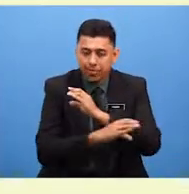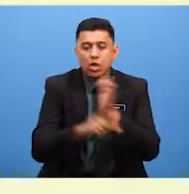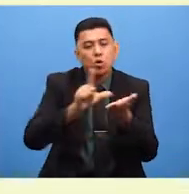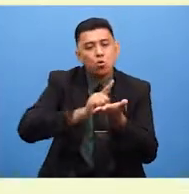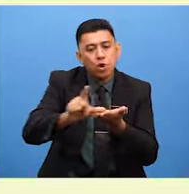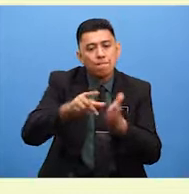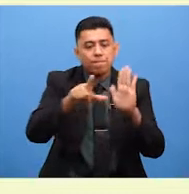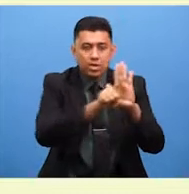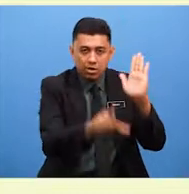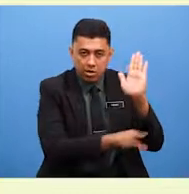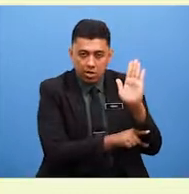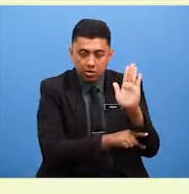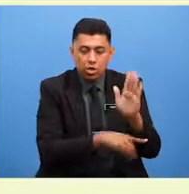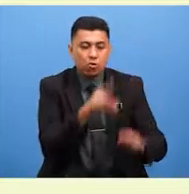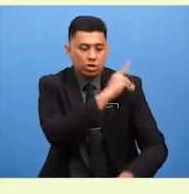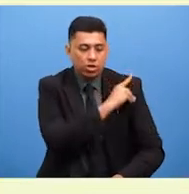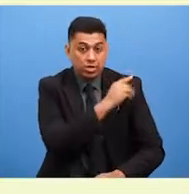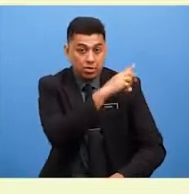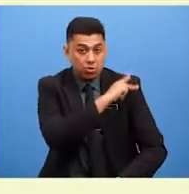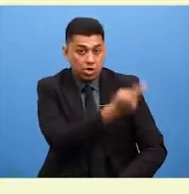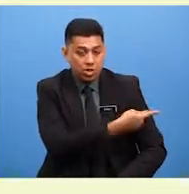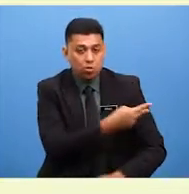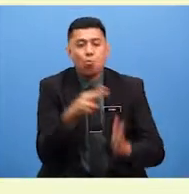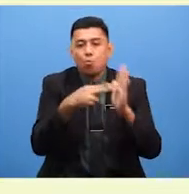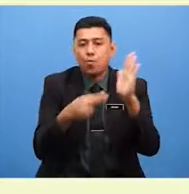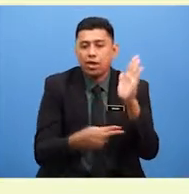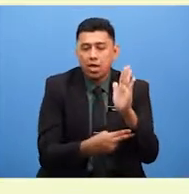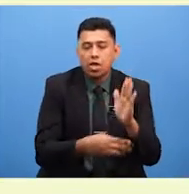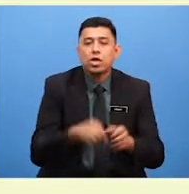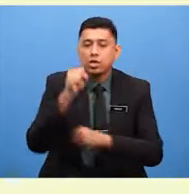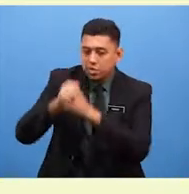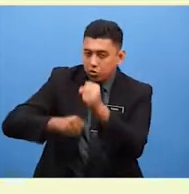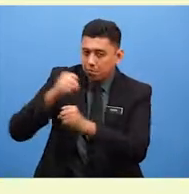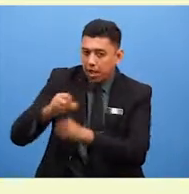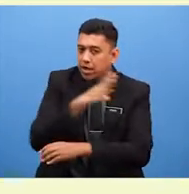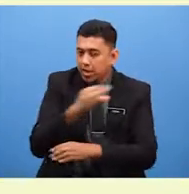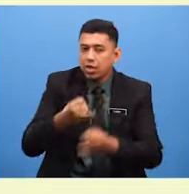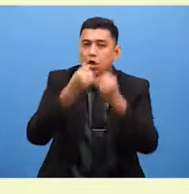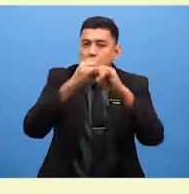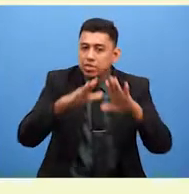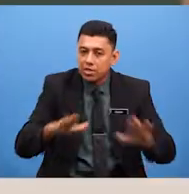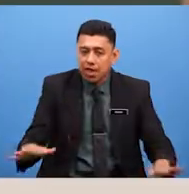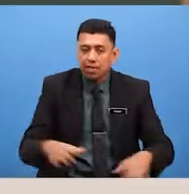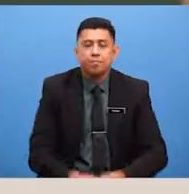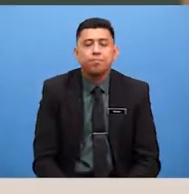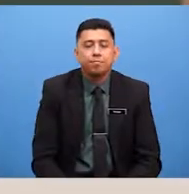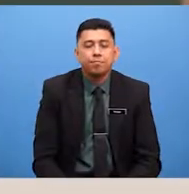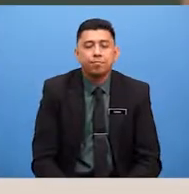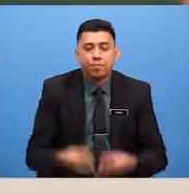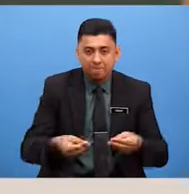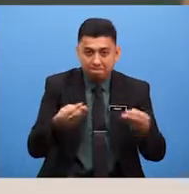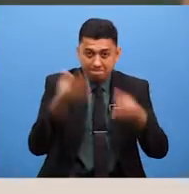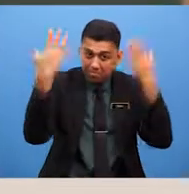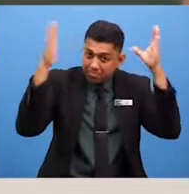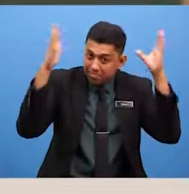perlembagaan, kedaulatan undang-undang, kesopanan dan kesusilaan. Beri